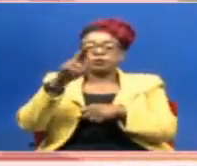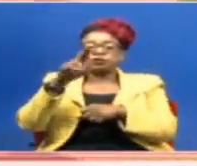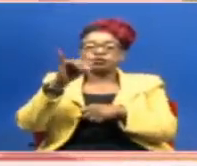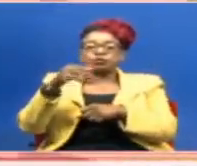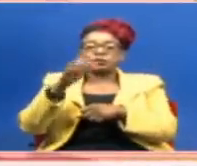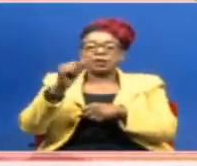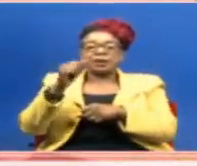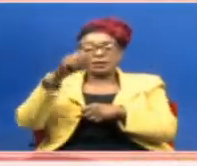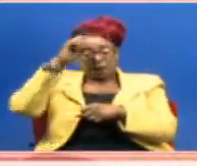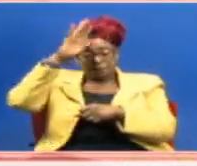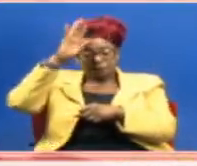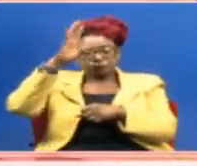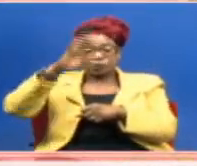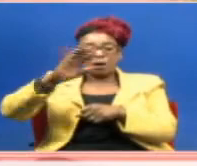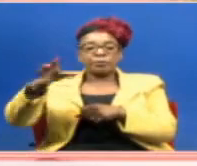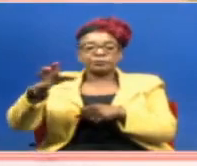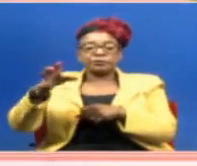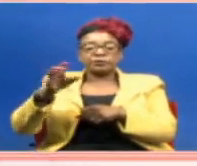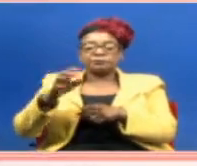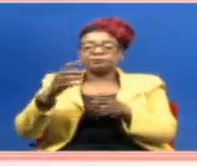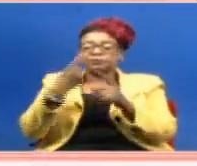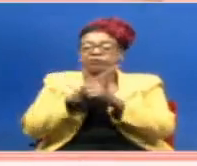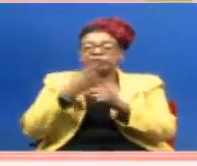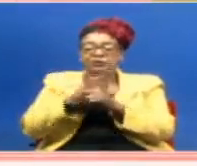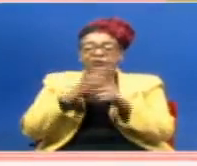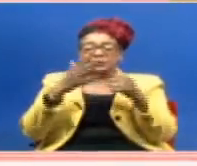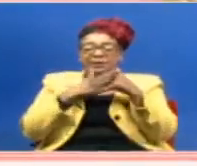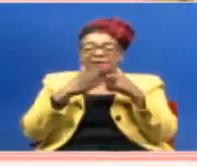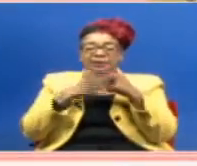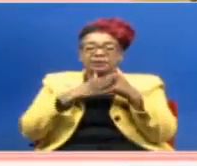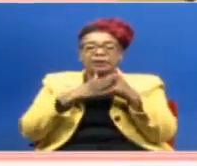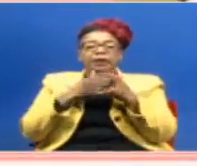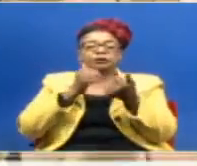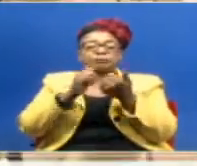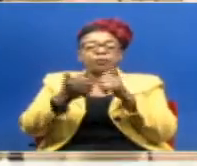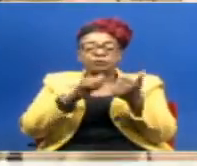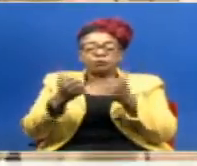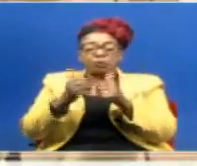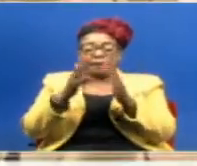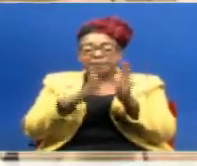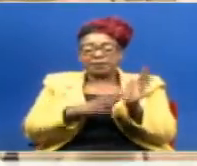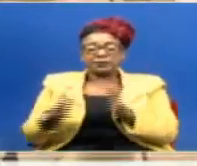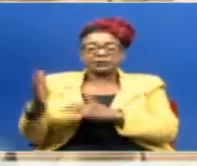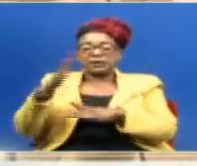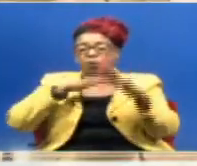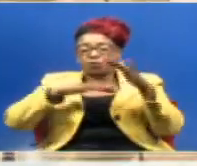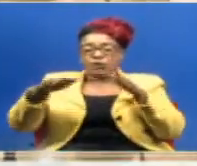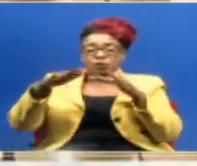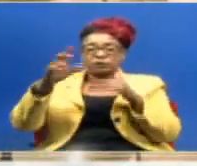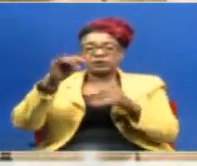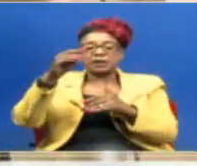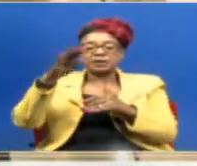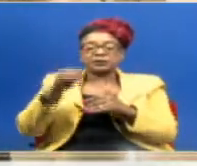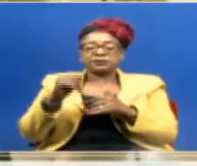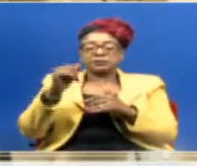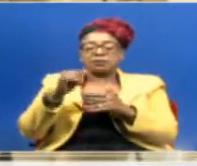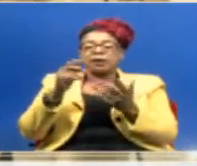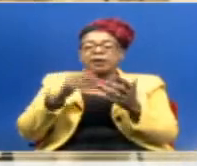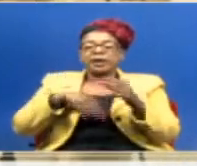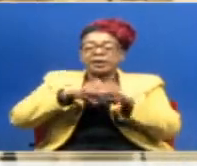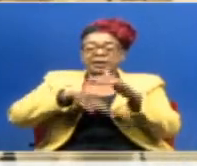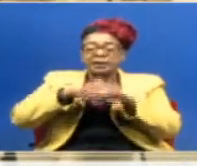ya Kiambu. Jumla ya michezo 9 tofauti iliandaliwa, miongoni mwayo ni taekwondo, sataranji, kandanda,